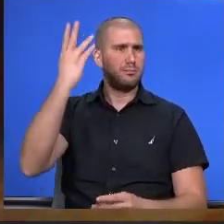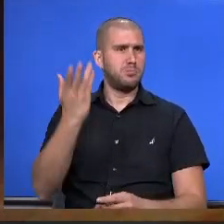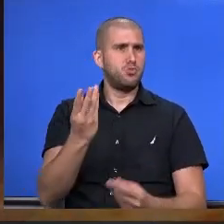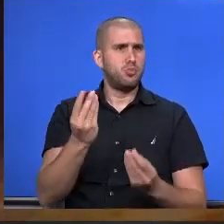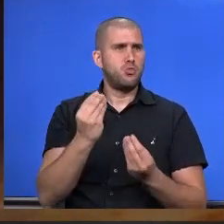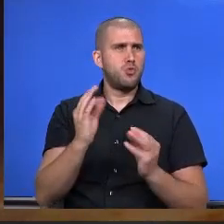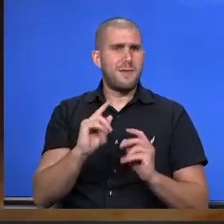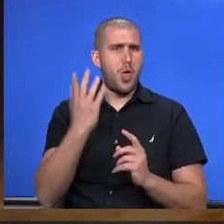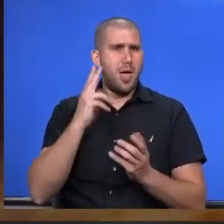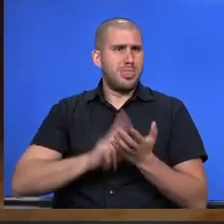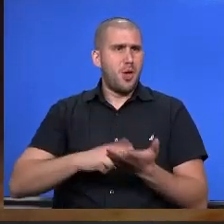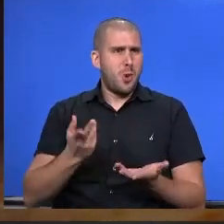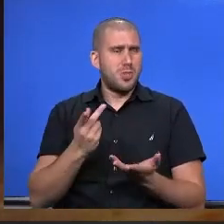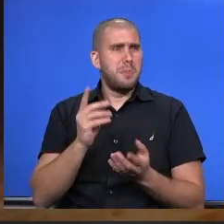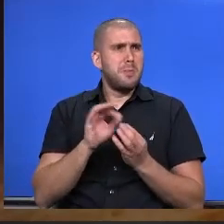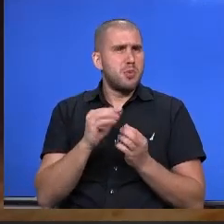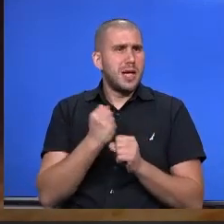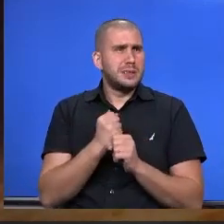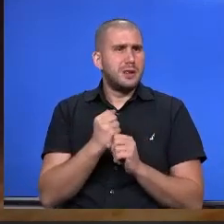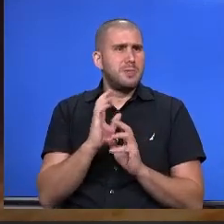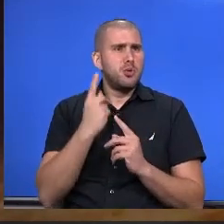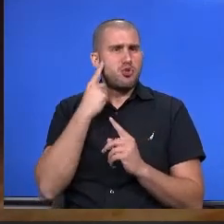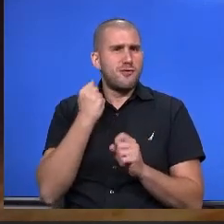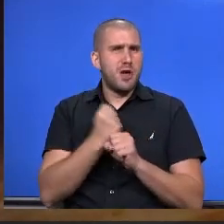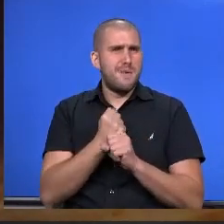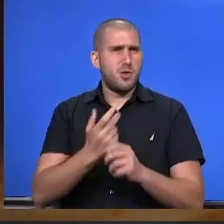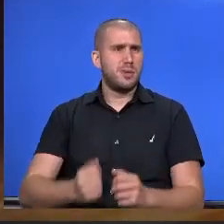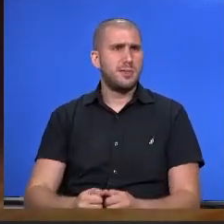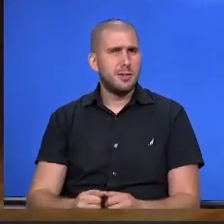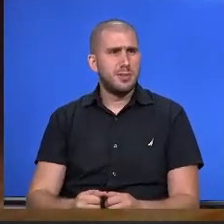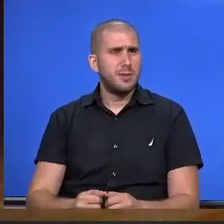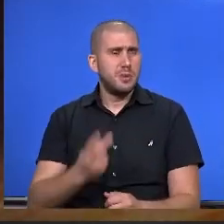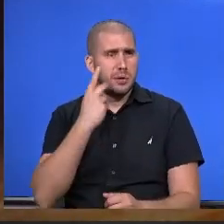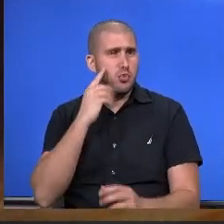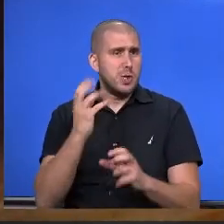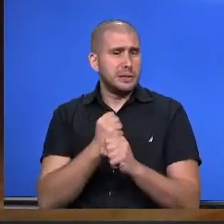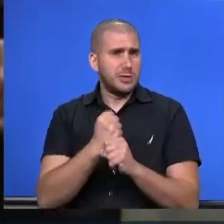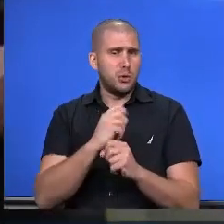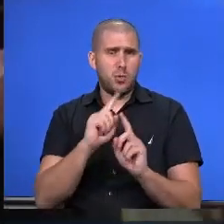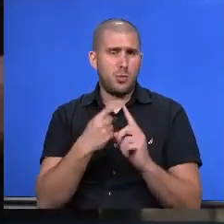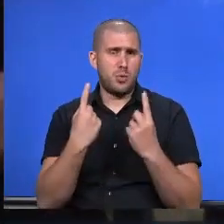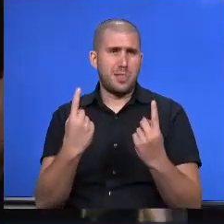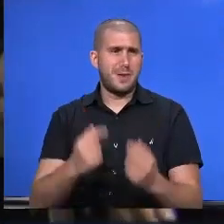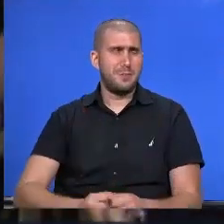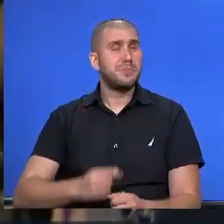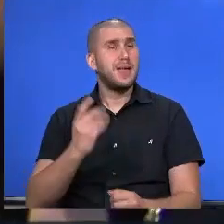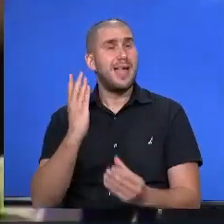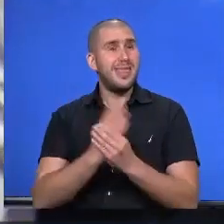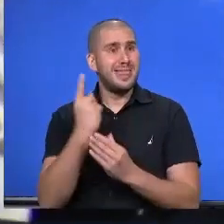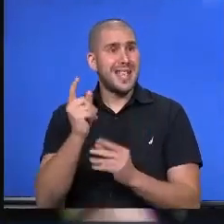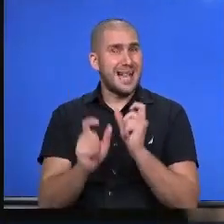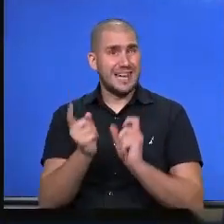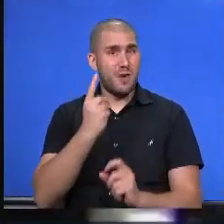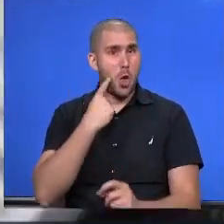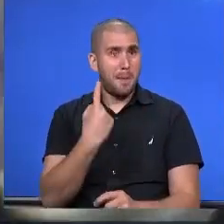was incorrect. It was just whatever he thought he could get away with and he could get away with anything, it seemed. התיק הזה, שהוא תיק אזרחי ולא